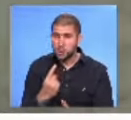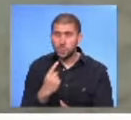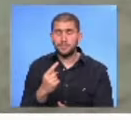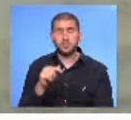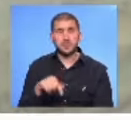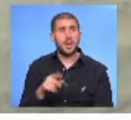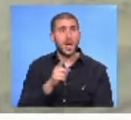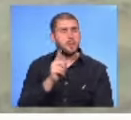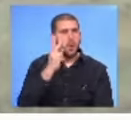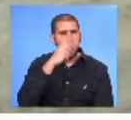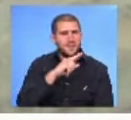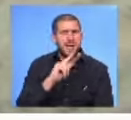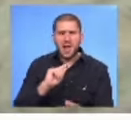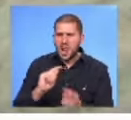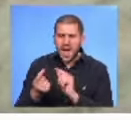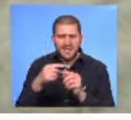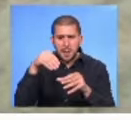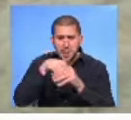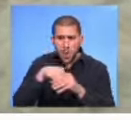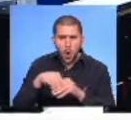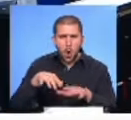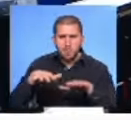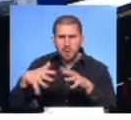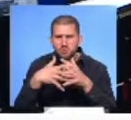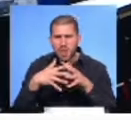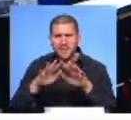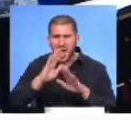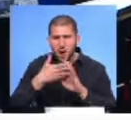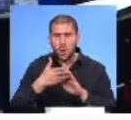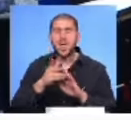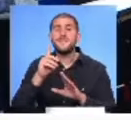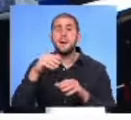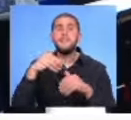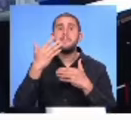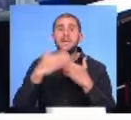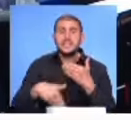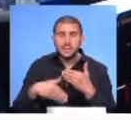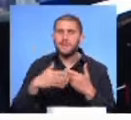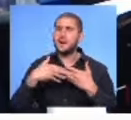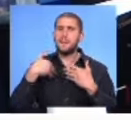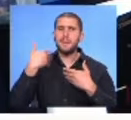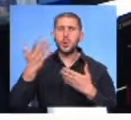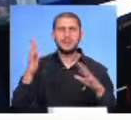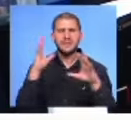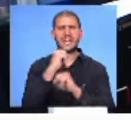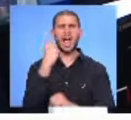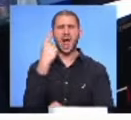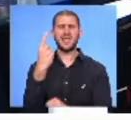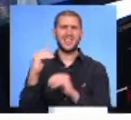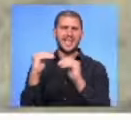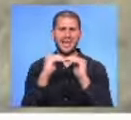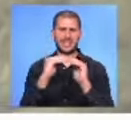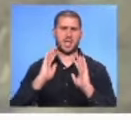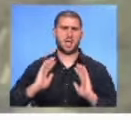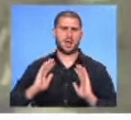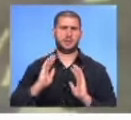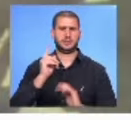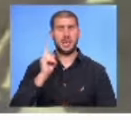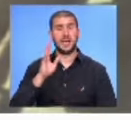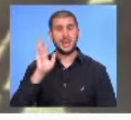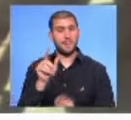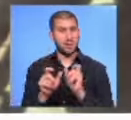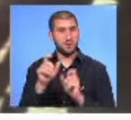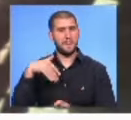הם לא מבינים. לריב בתוך הקבינט וכו' וכו' וכו', אבל בסוף להוציא עמדה אחת אחודה, וגם החבר'ה שיוצאים,